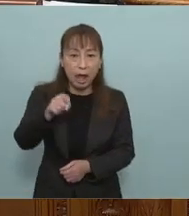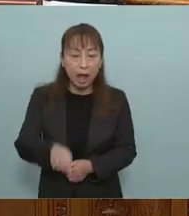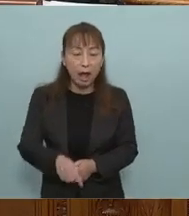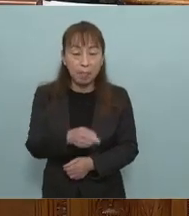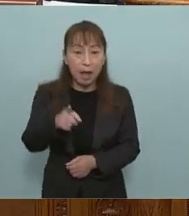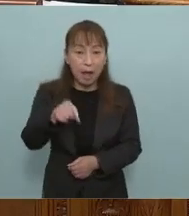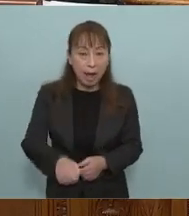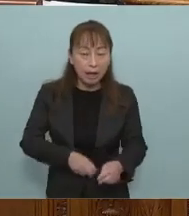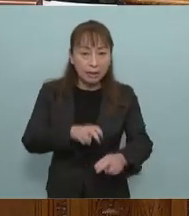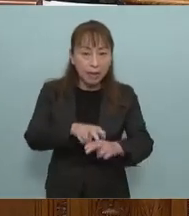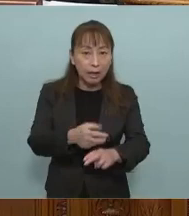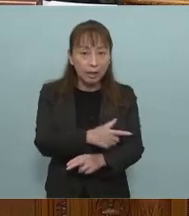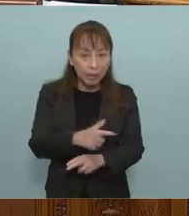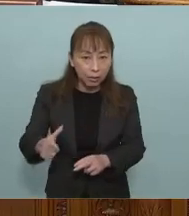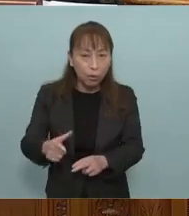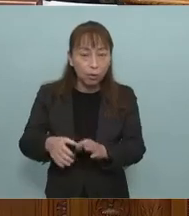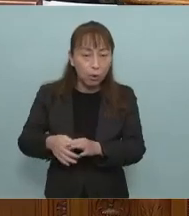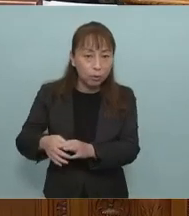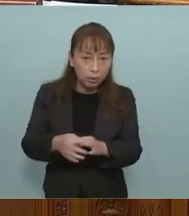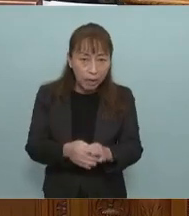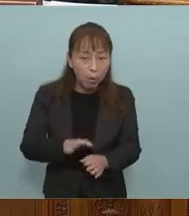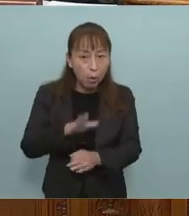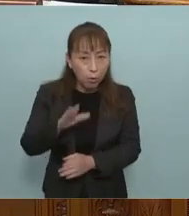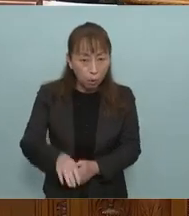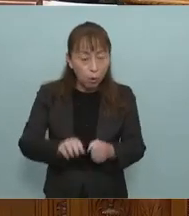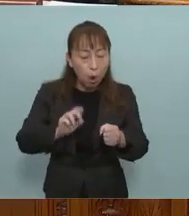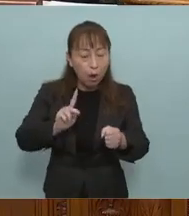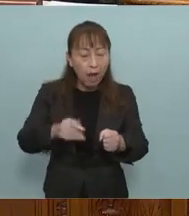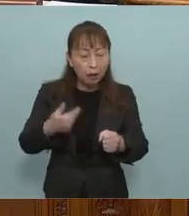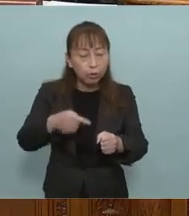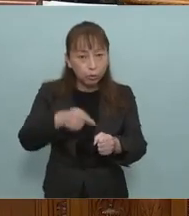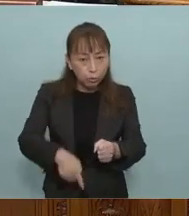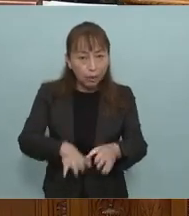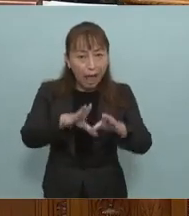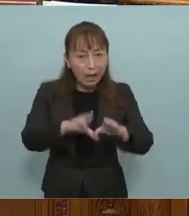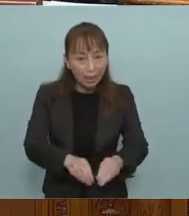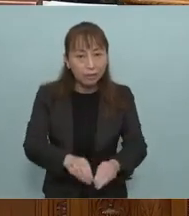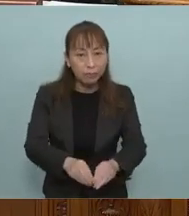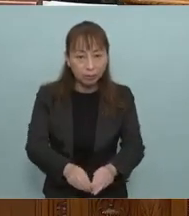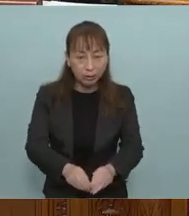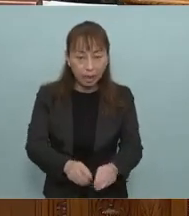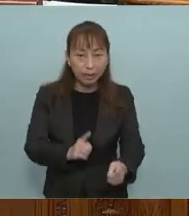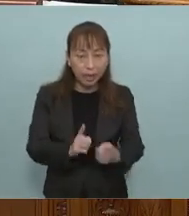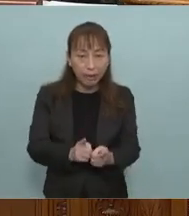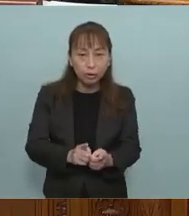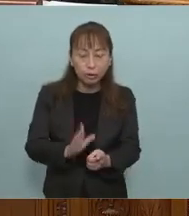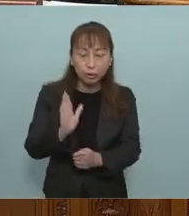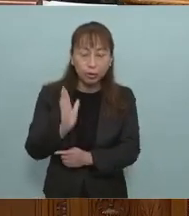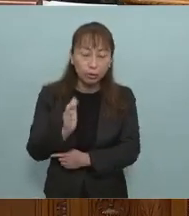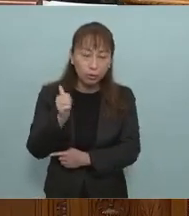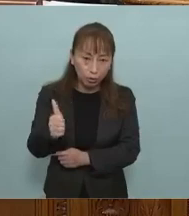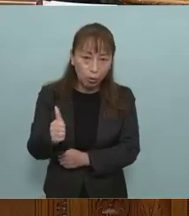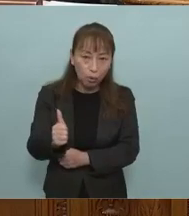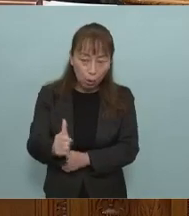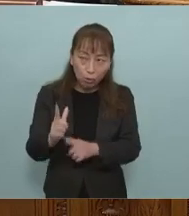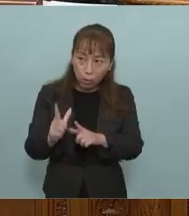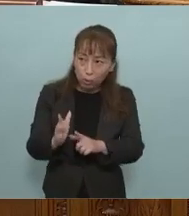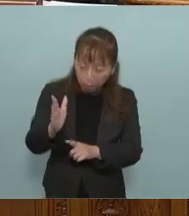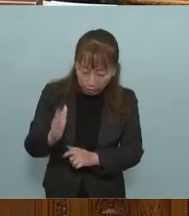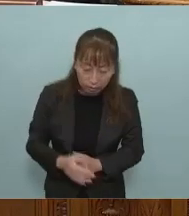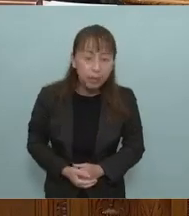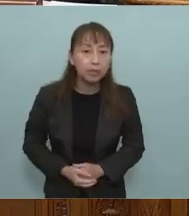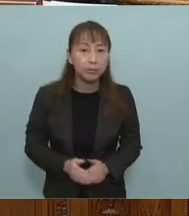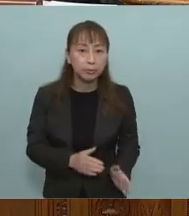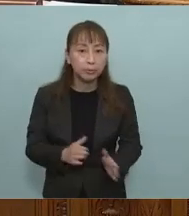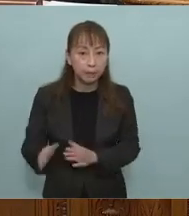今後の核廃絶への取り組みについて、総理の答弁を求めます。地球環境問題につい